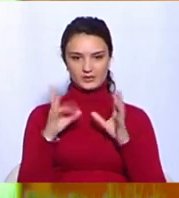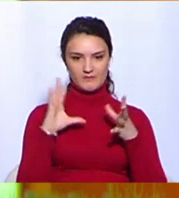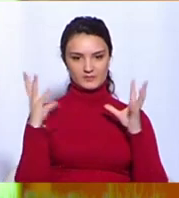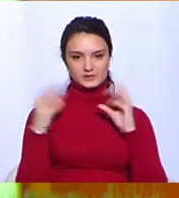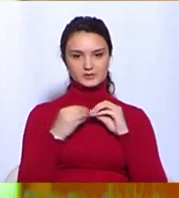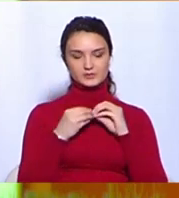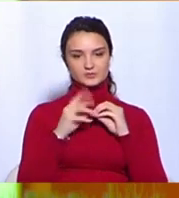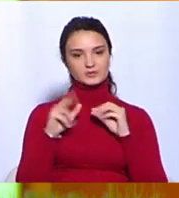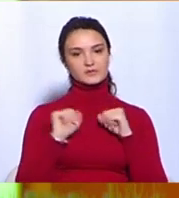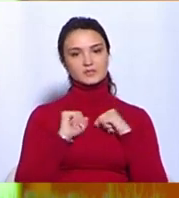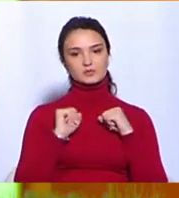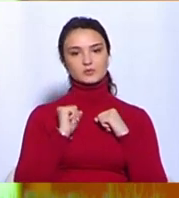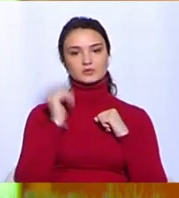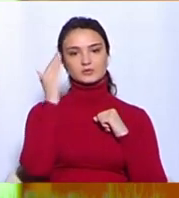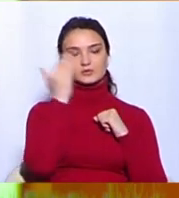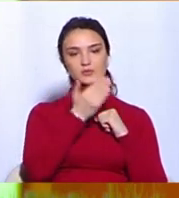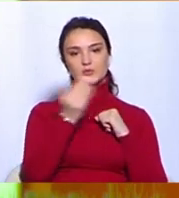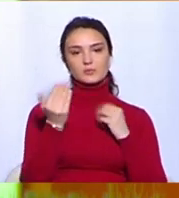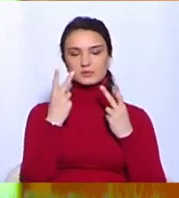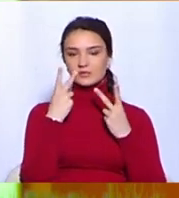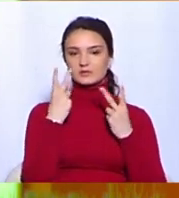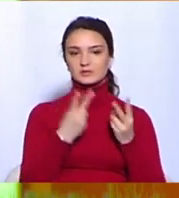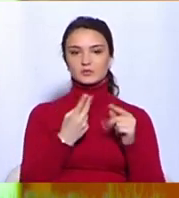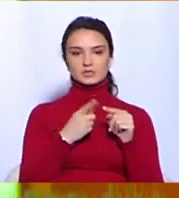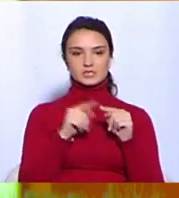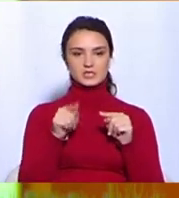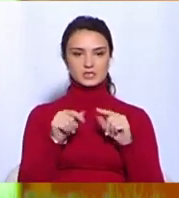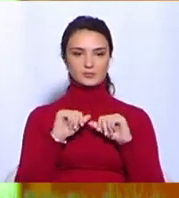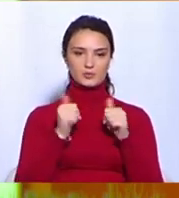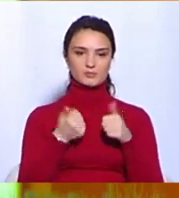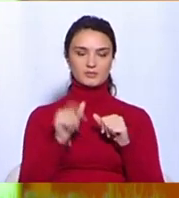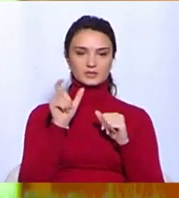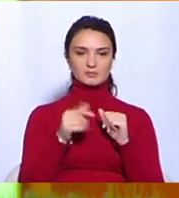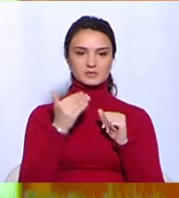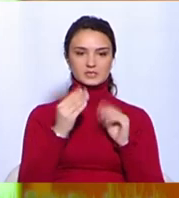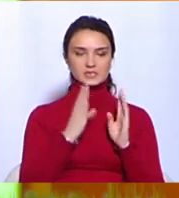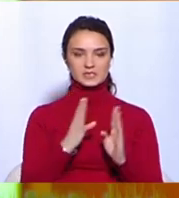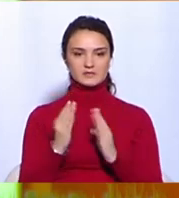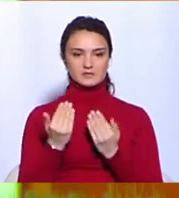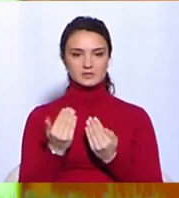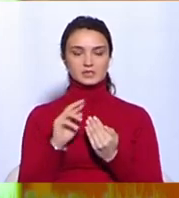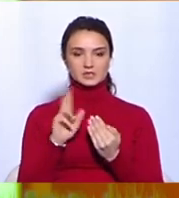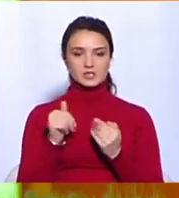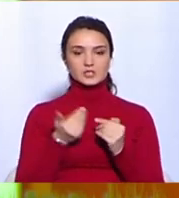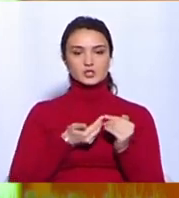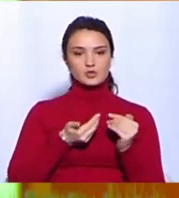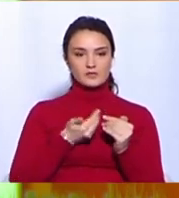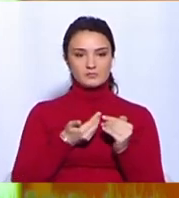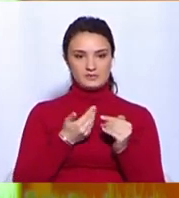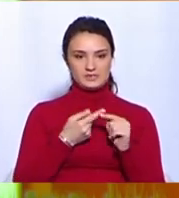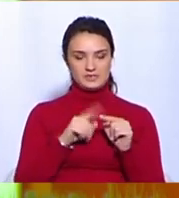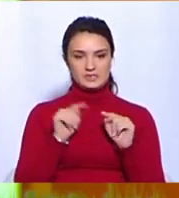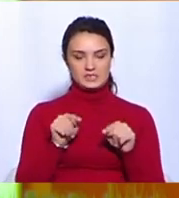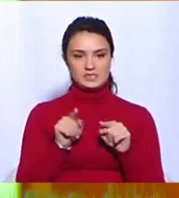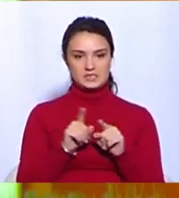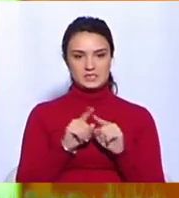გავამთლიანოთ და ვცადოთ საზოგადოებას დავანახოთ ისეთი მოდელები ადამიანის ქცევისაც და ცხოვრების წესის,